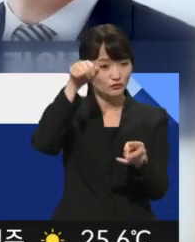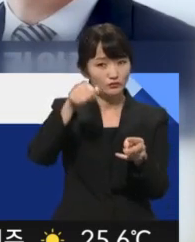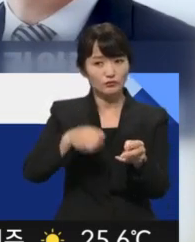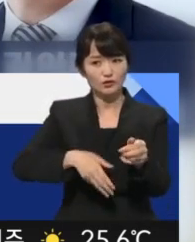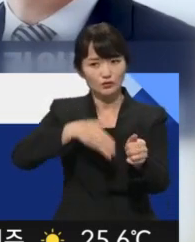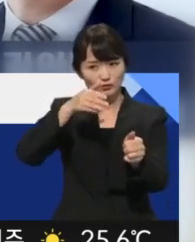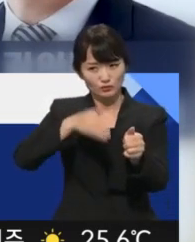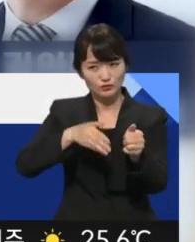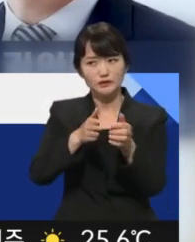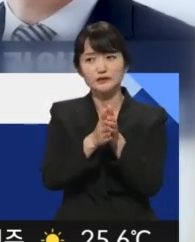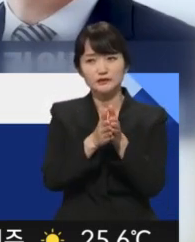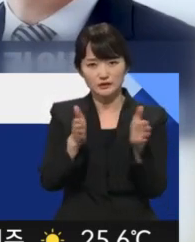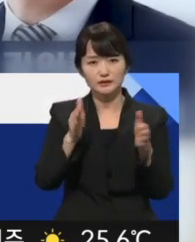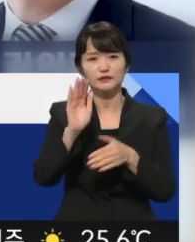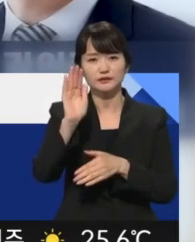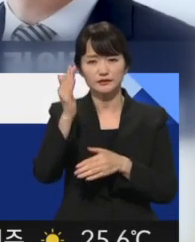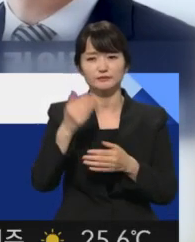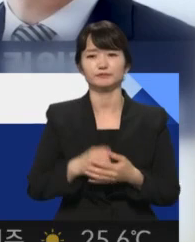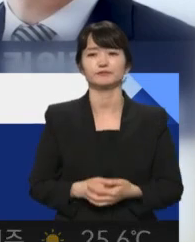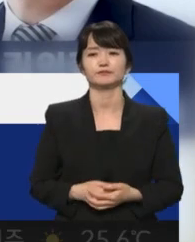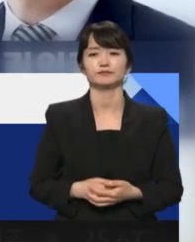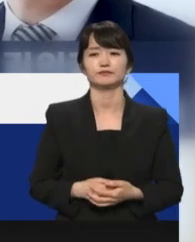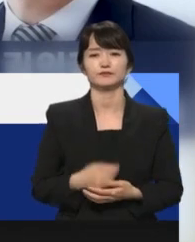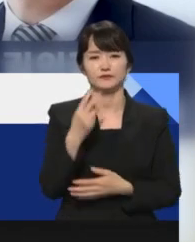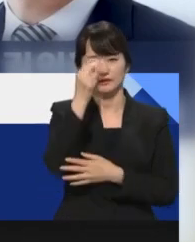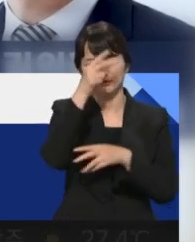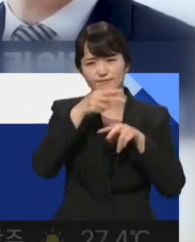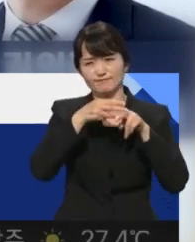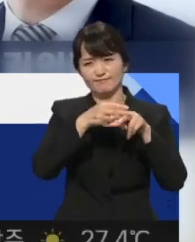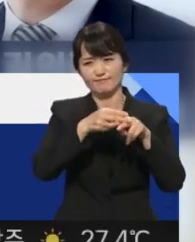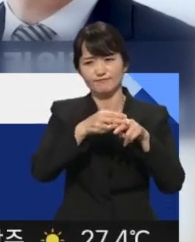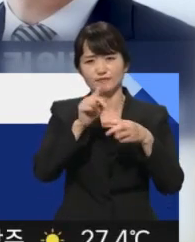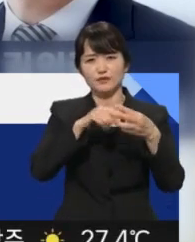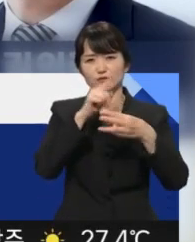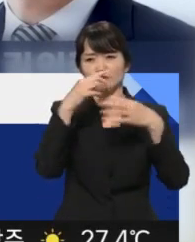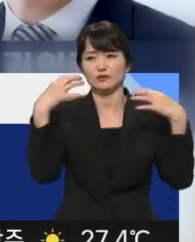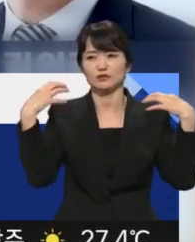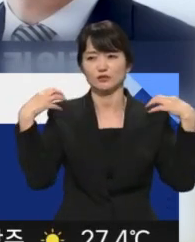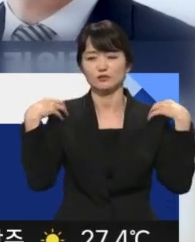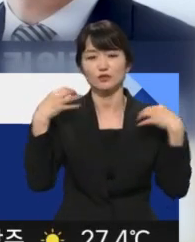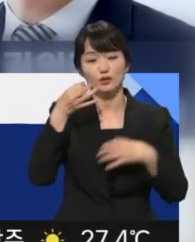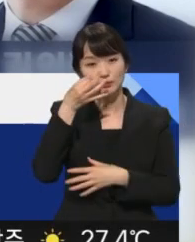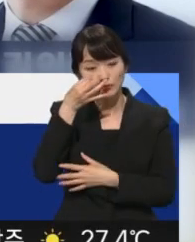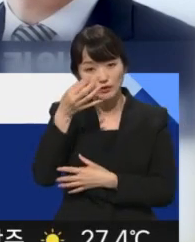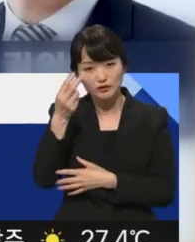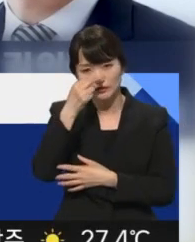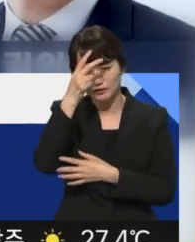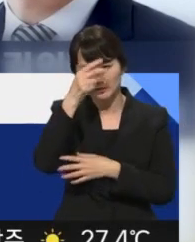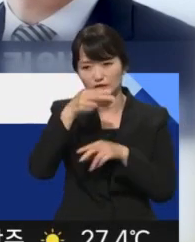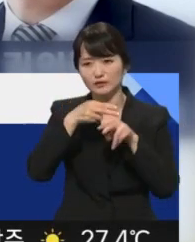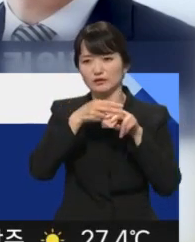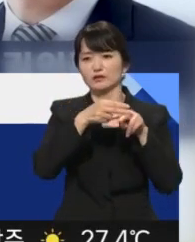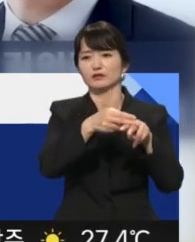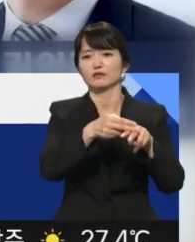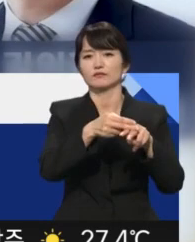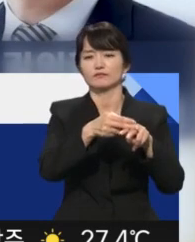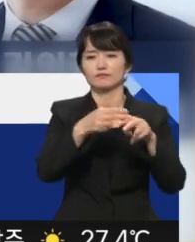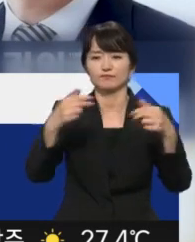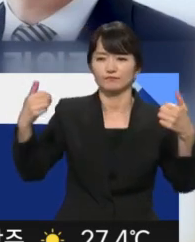됐습니다. 예, 예. 네, 어찌 보면 이제 검찰 독재 윤석열 정부가 보이고 있는 검찰 독재의